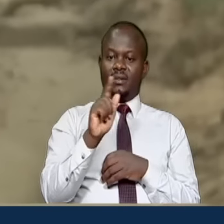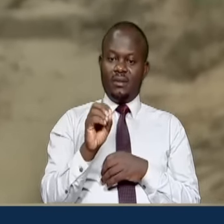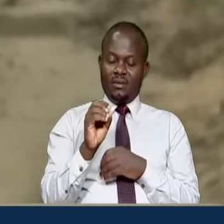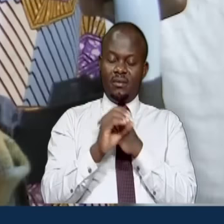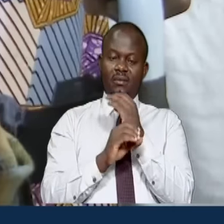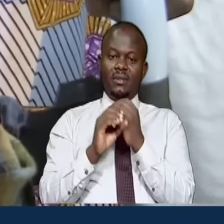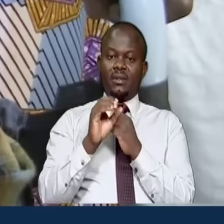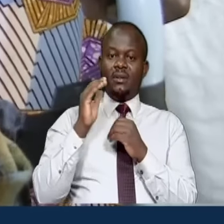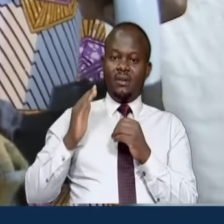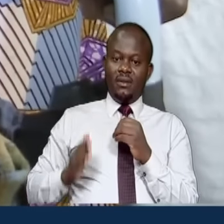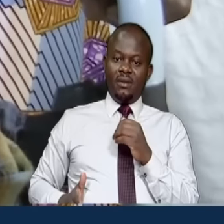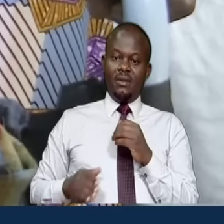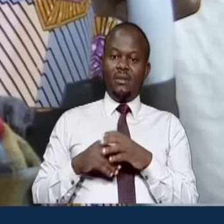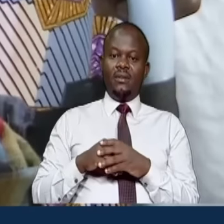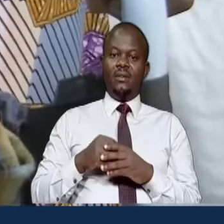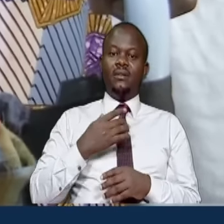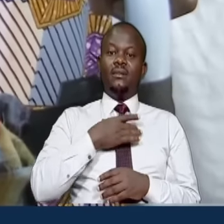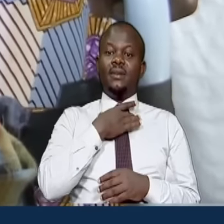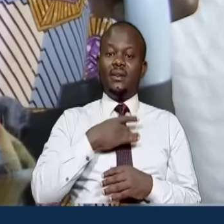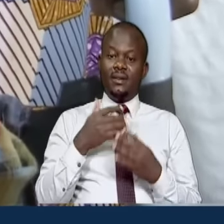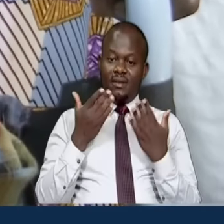ka Huye